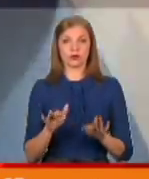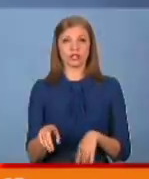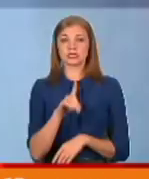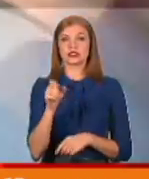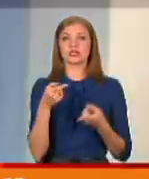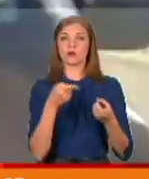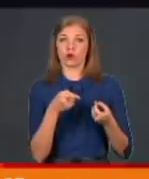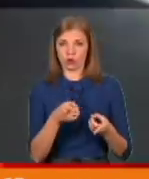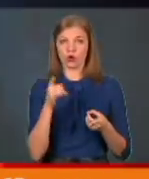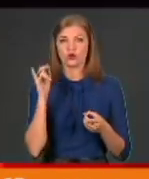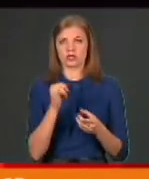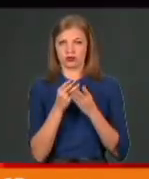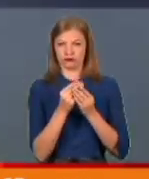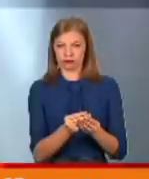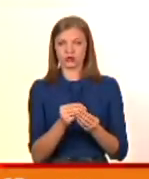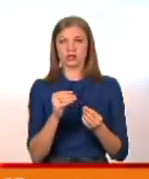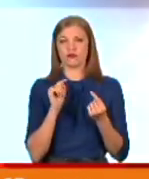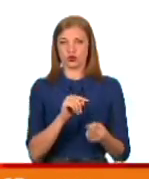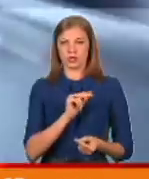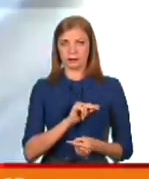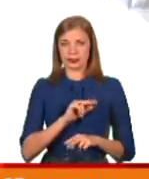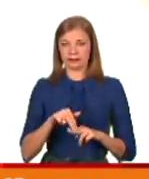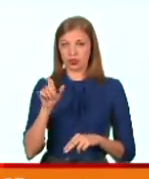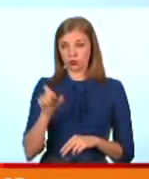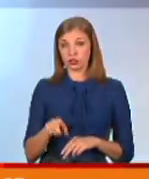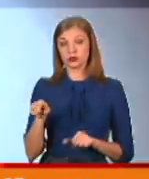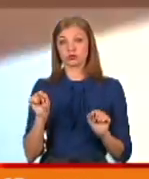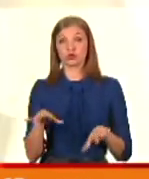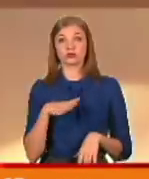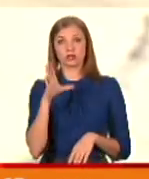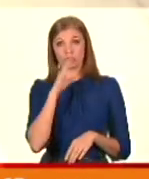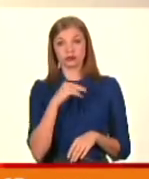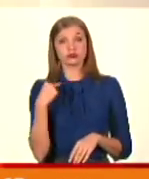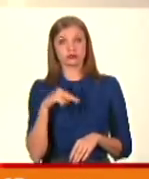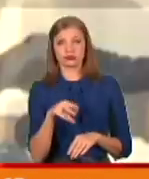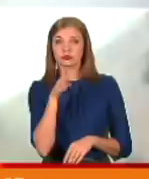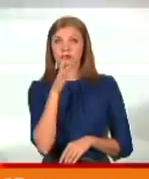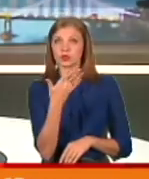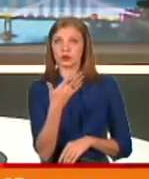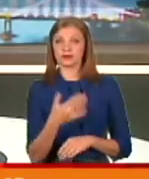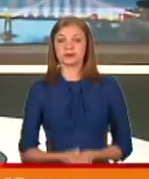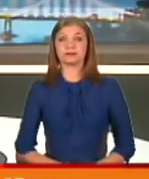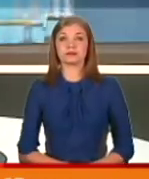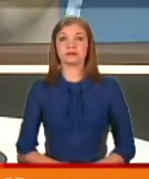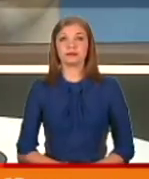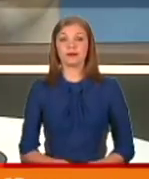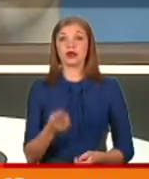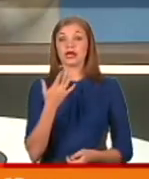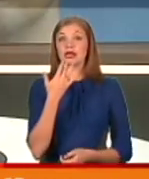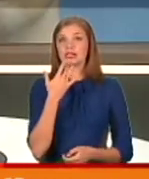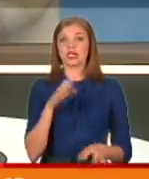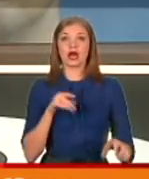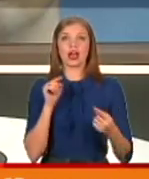за погрози та насильство проти працівника поліції. Її можуть позбавити волі на 5 років.